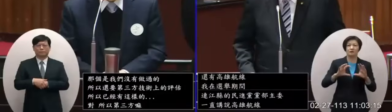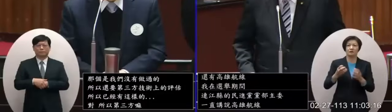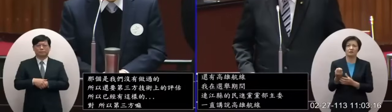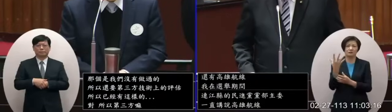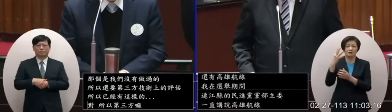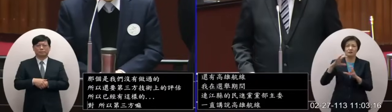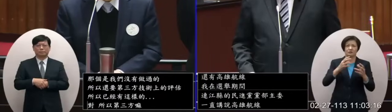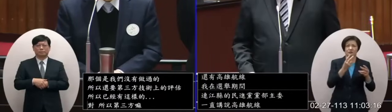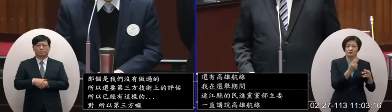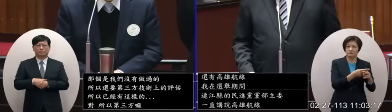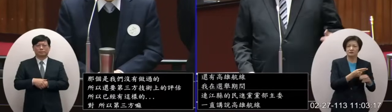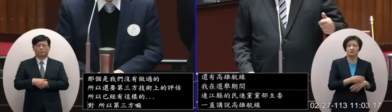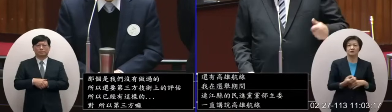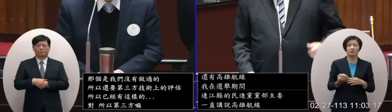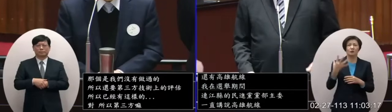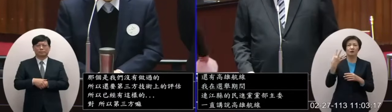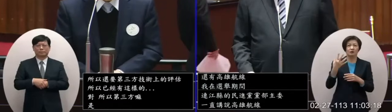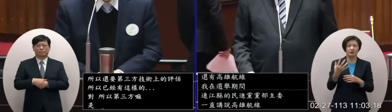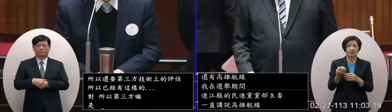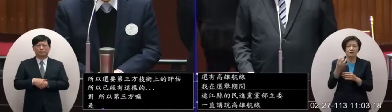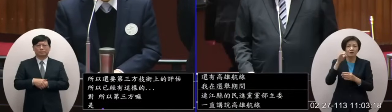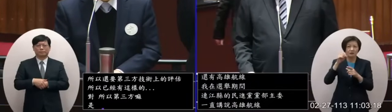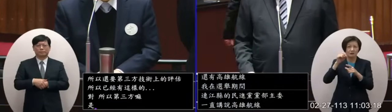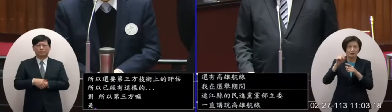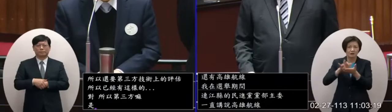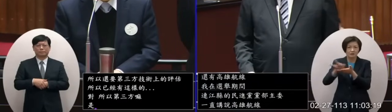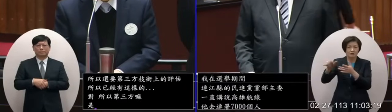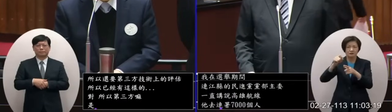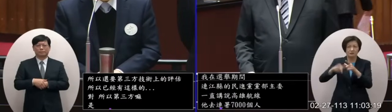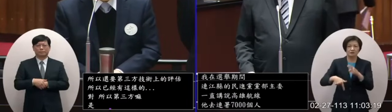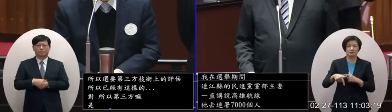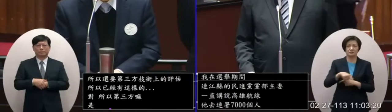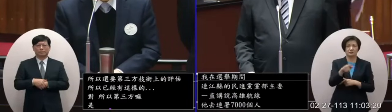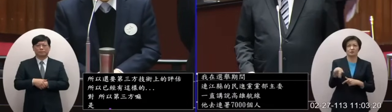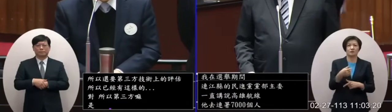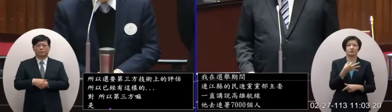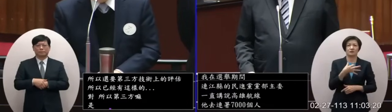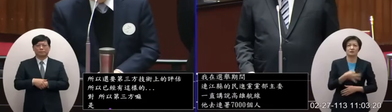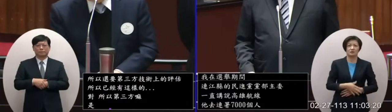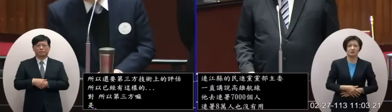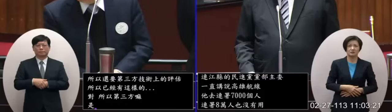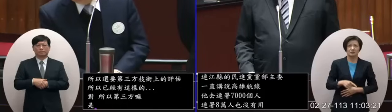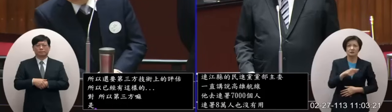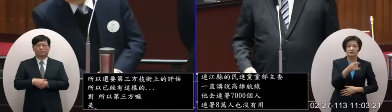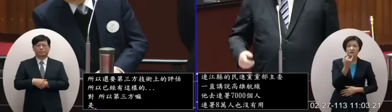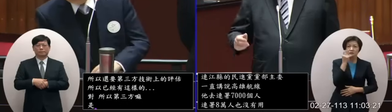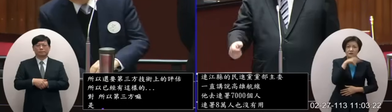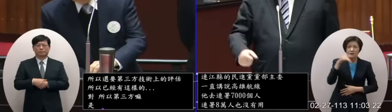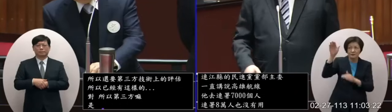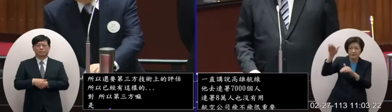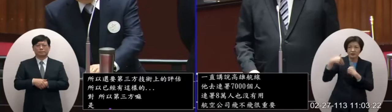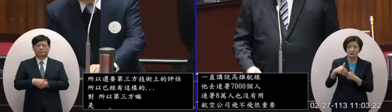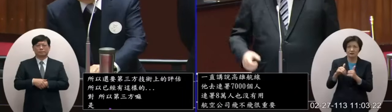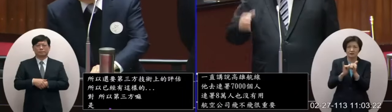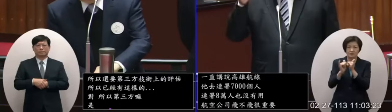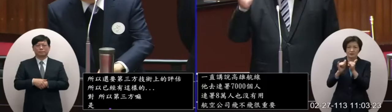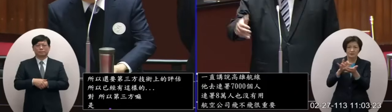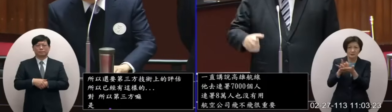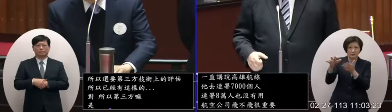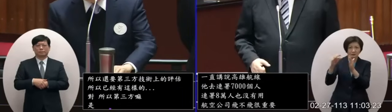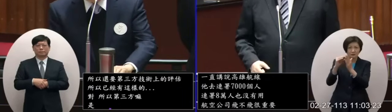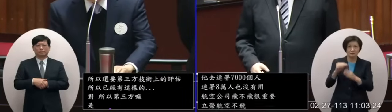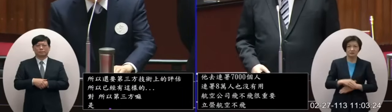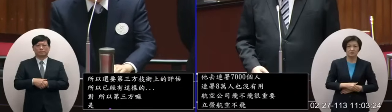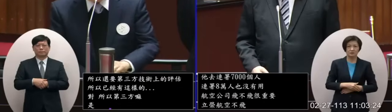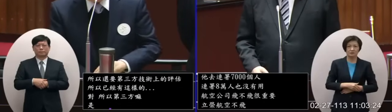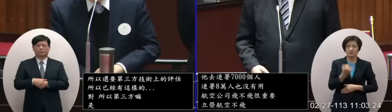国信华航你叫他飞嘛，不打你能不能找民航局，我上次已经讲过了，民航局召集嘛，用包